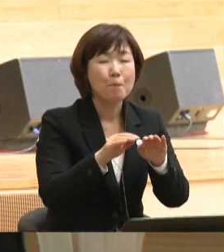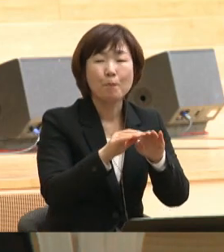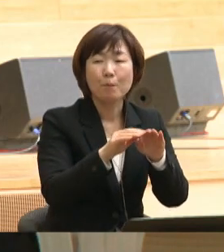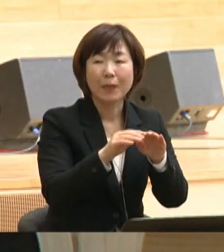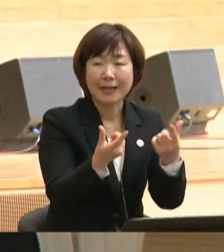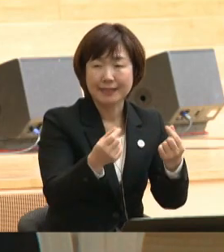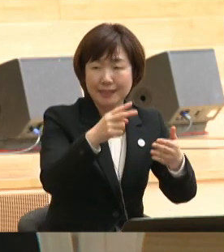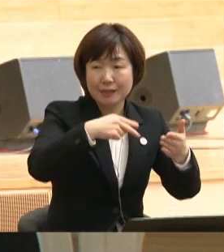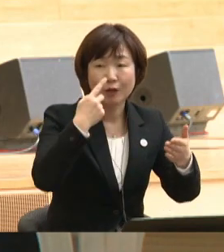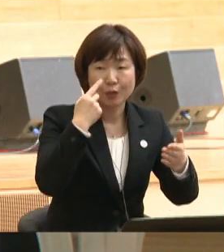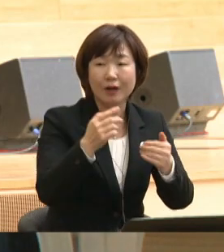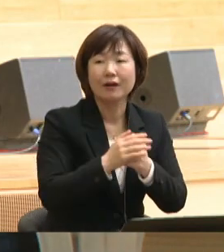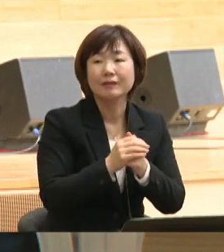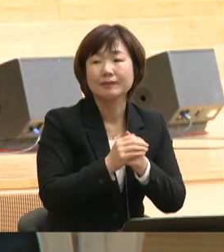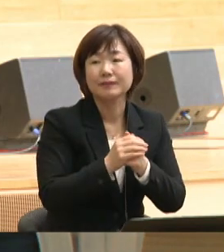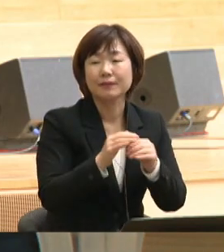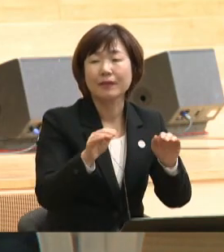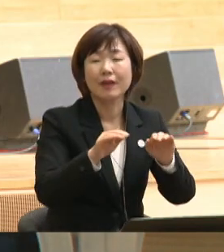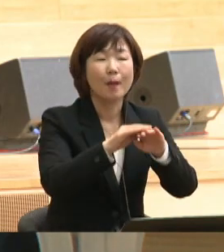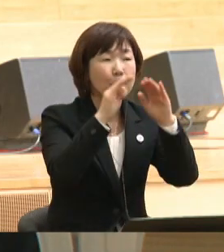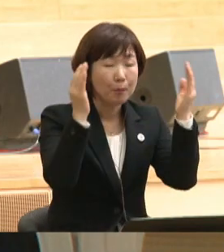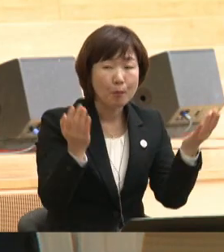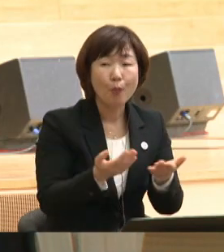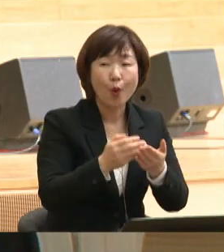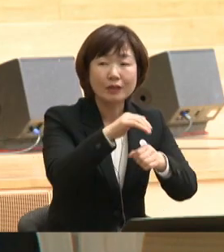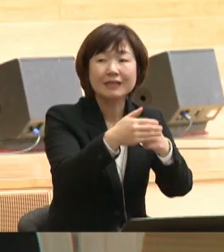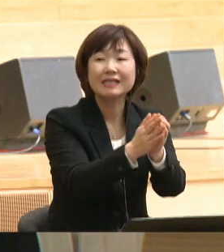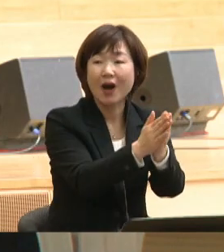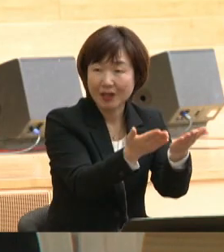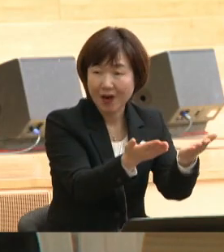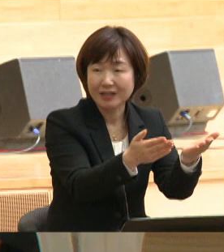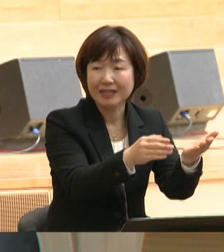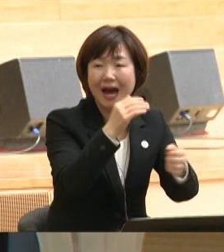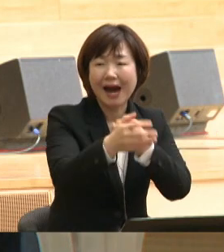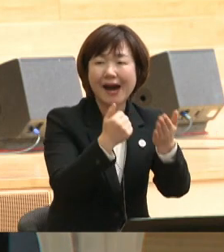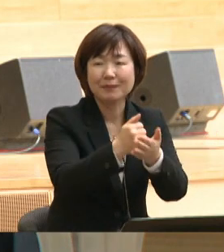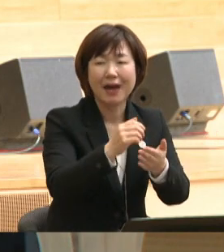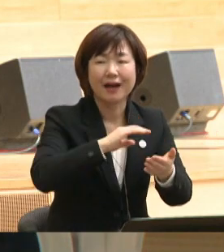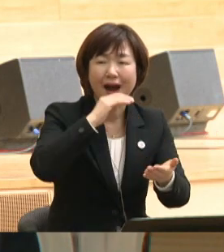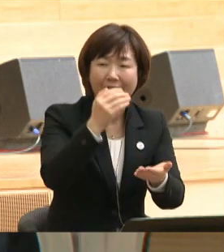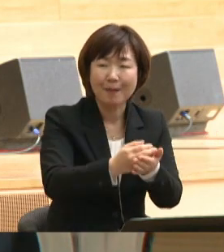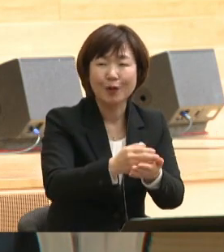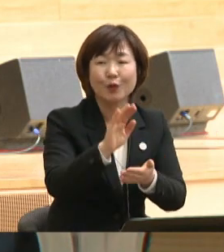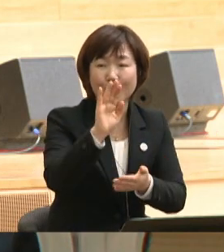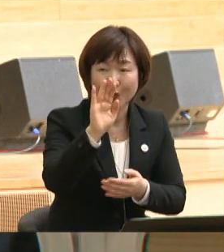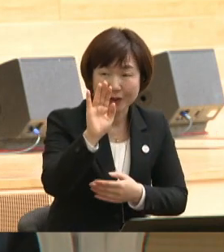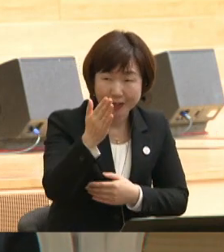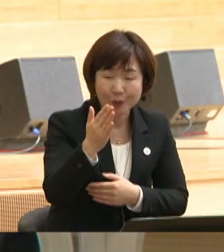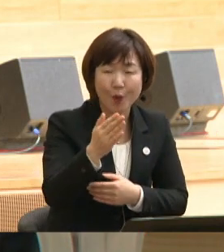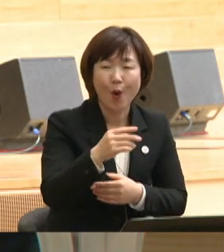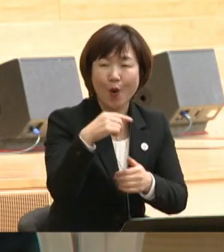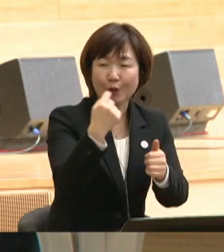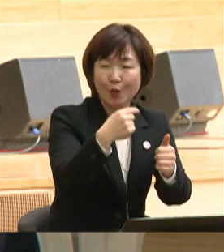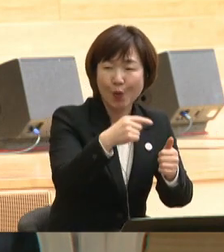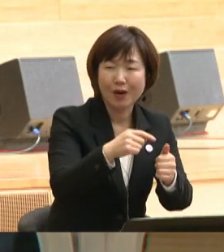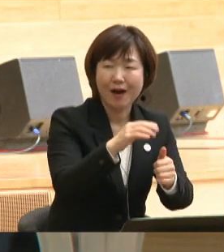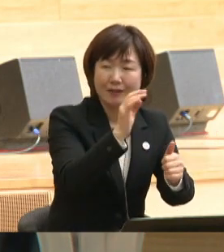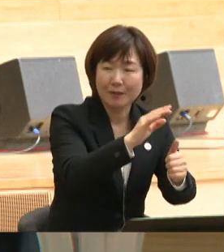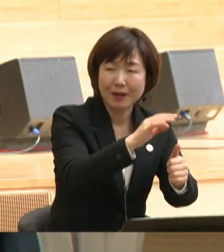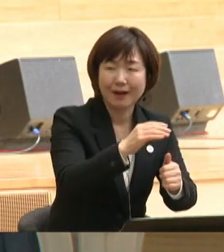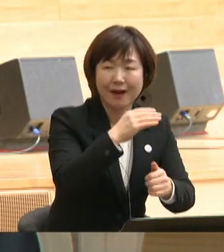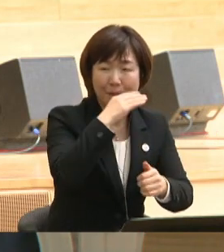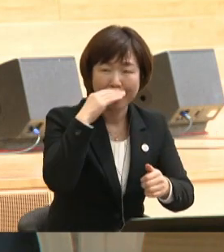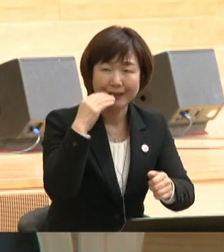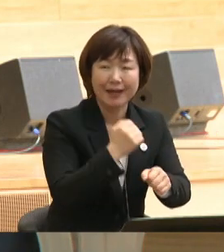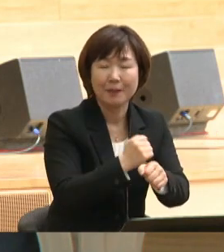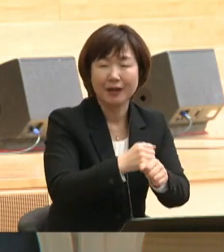자 우리 16절 17절 함께 읽어보겠습니다 시작 모든 성경을 하나님의 감동으로 된 것으로 교훈과 책망과